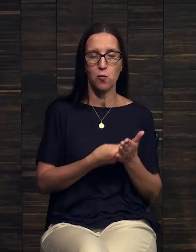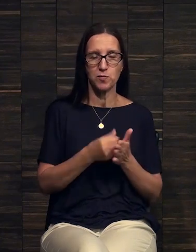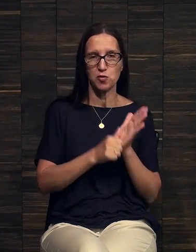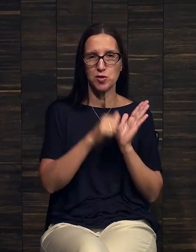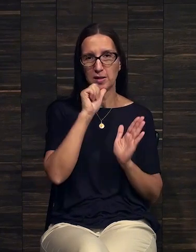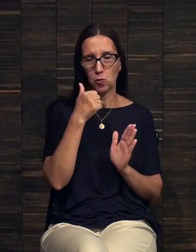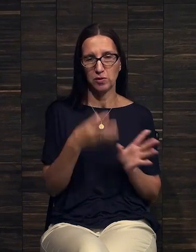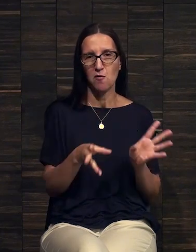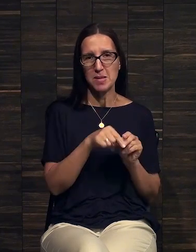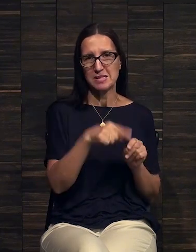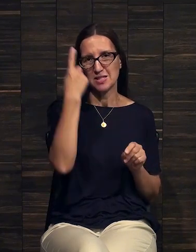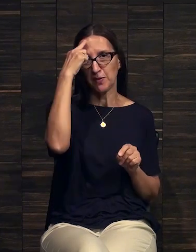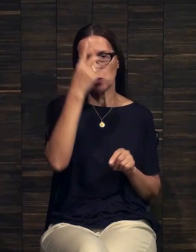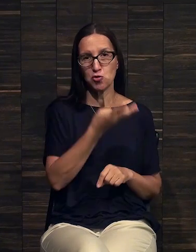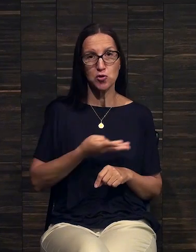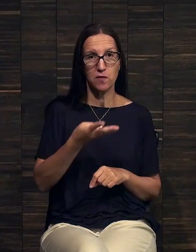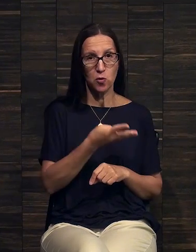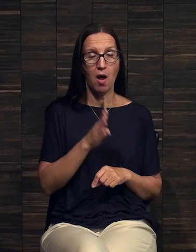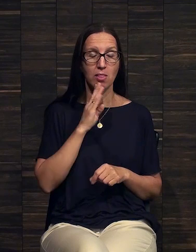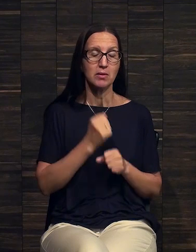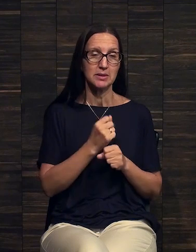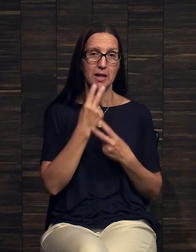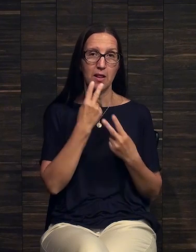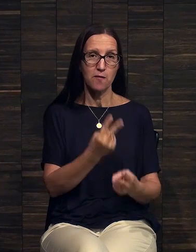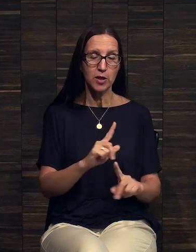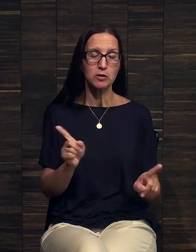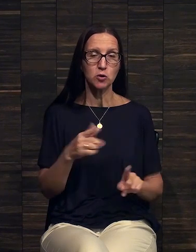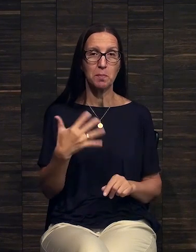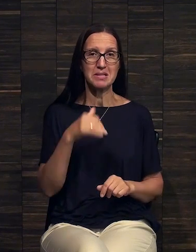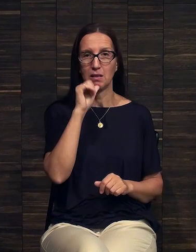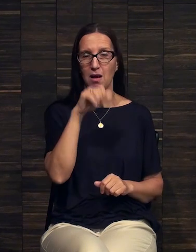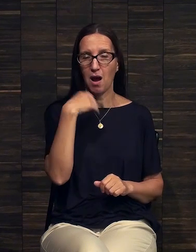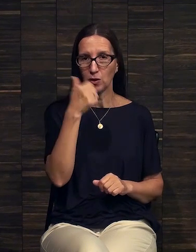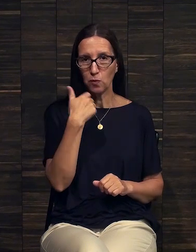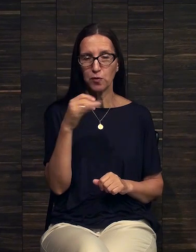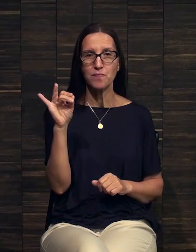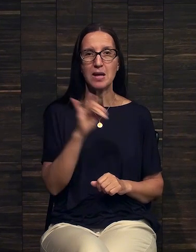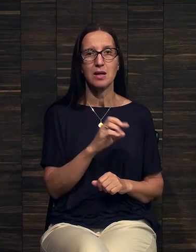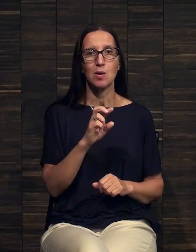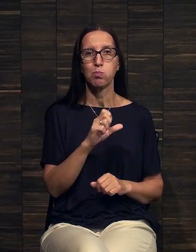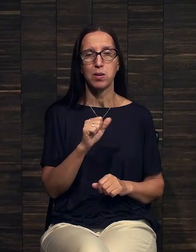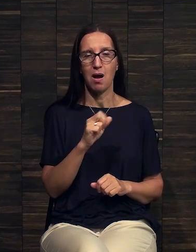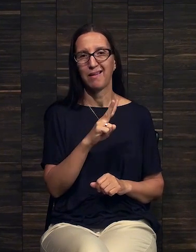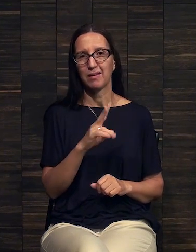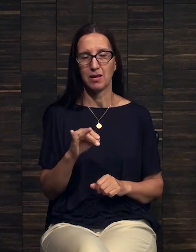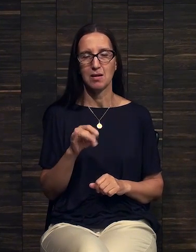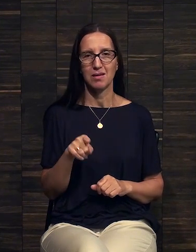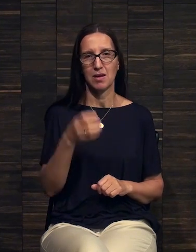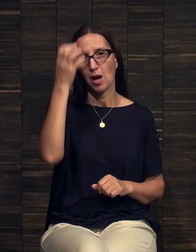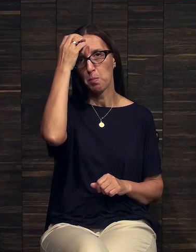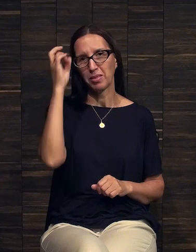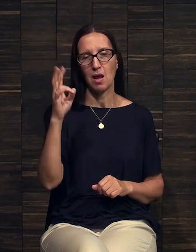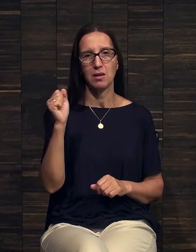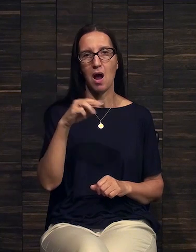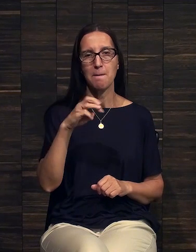was brought back to comics along with the Fantastic Four, Баки, который боялся,